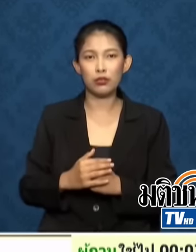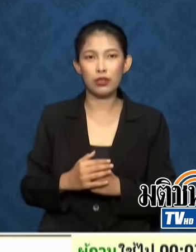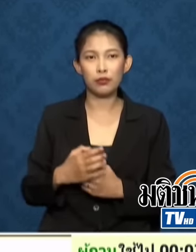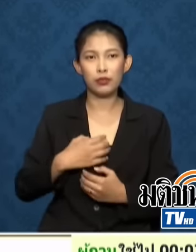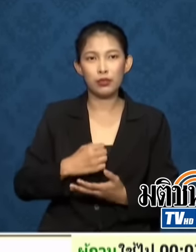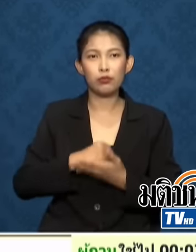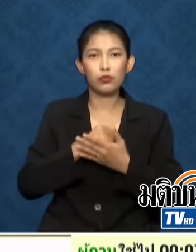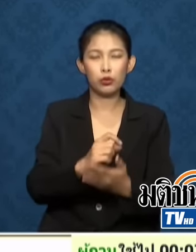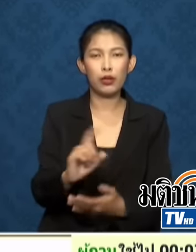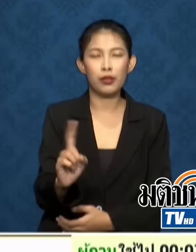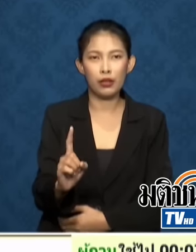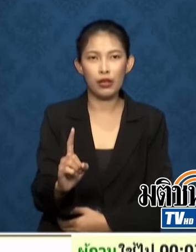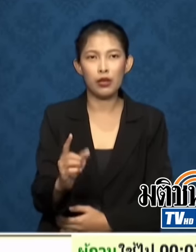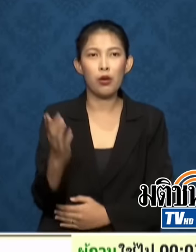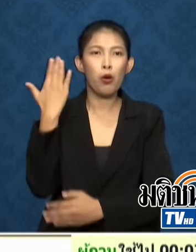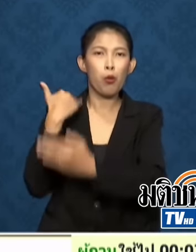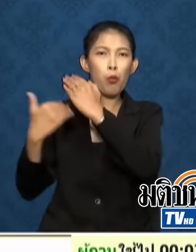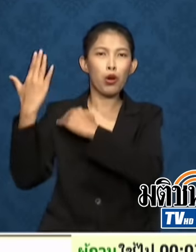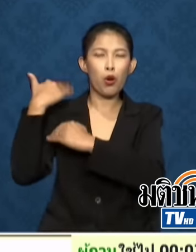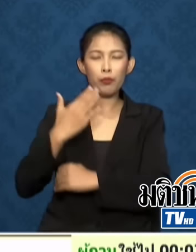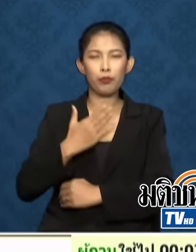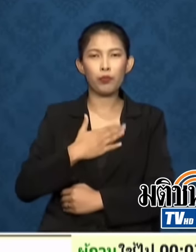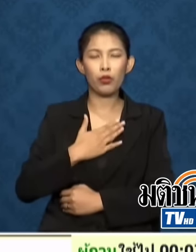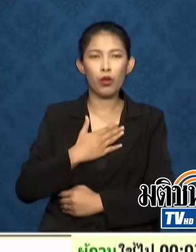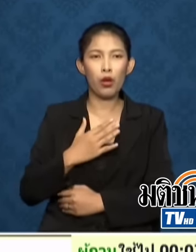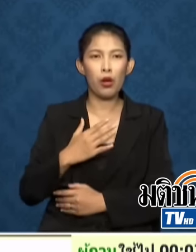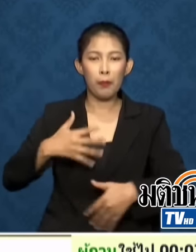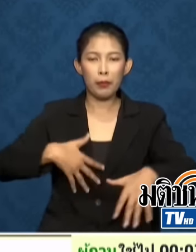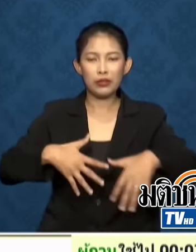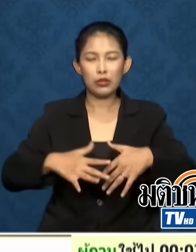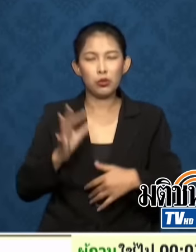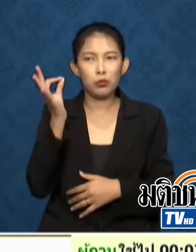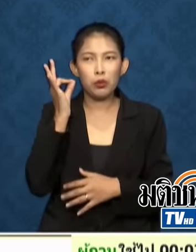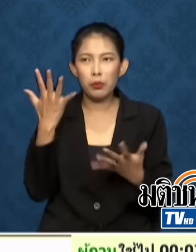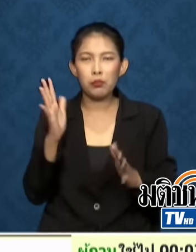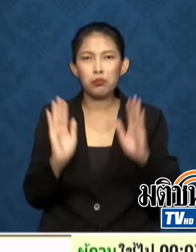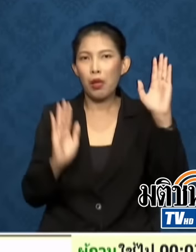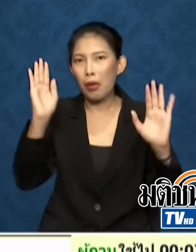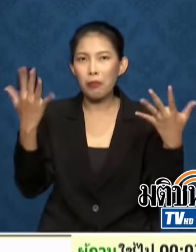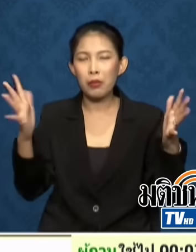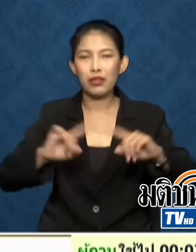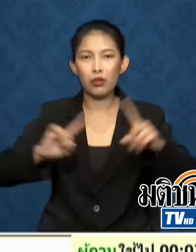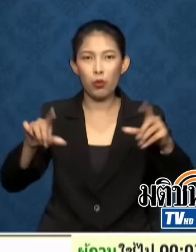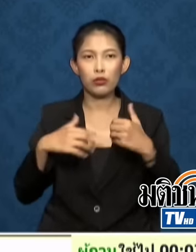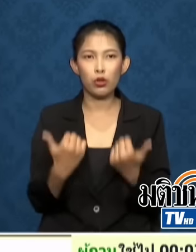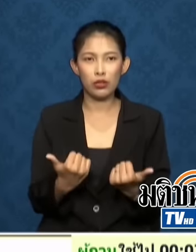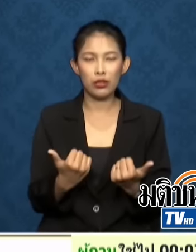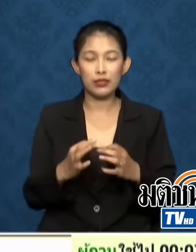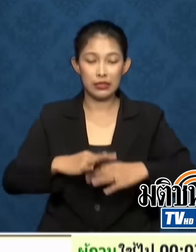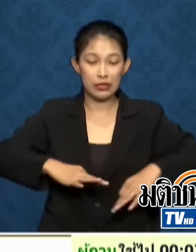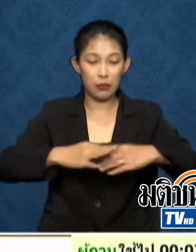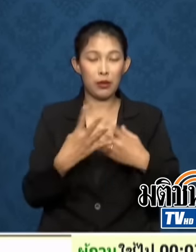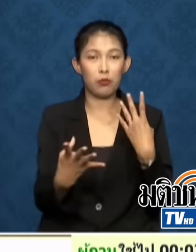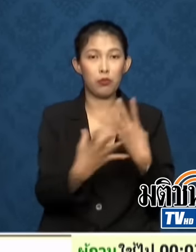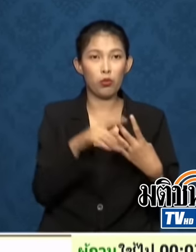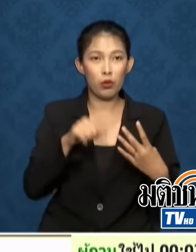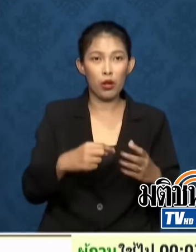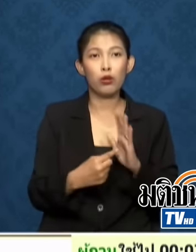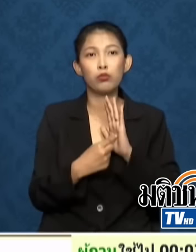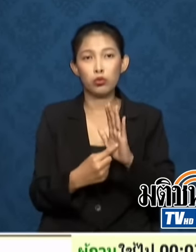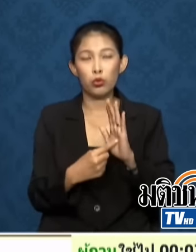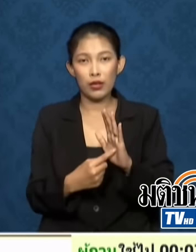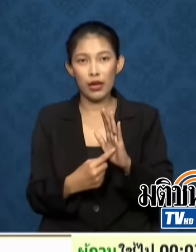อดีตที่บาดมาเสียงของประชาชนเป็นเสียงที่ไม่มีเสียงวันนี้โดยเฉพาะเสียงของผู้ต้องขังเช่นตัวอย่